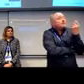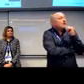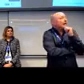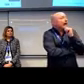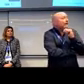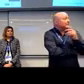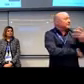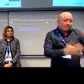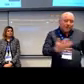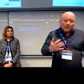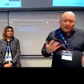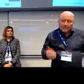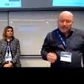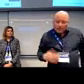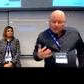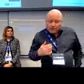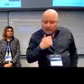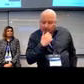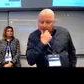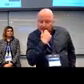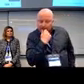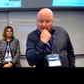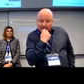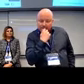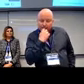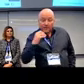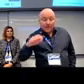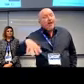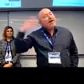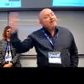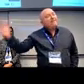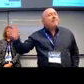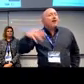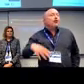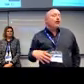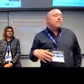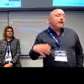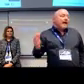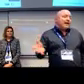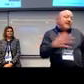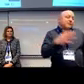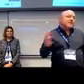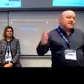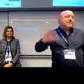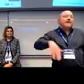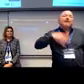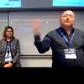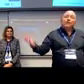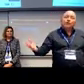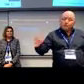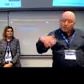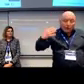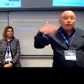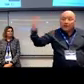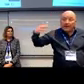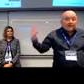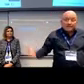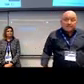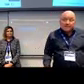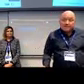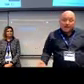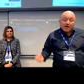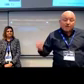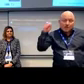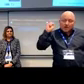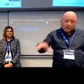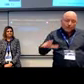pas ou est-ce que c'est une erreur? Donc, corriger quelques erreurs qui étaient dans le manuel. Évidemment, comme la version était différente, on est obligé de recréer